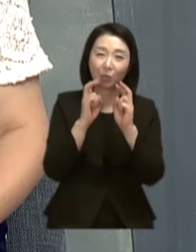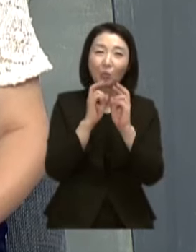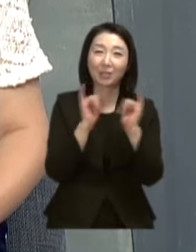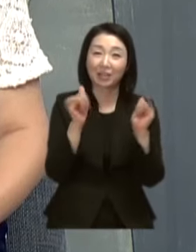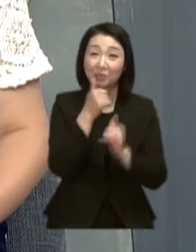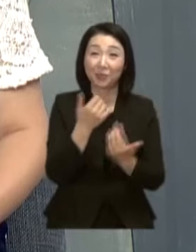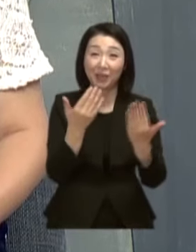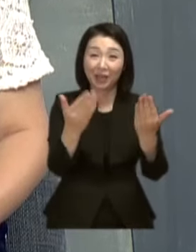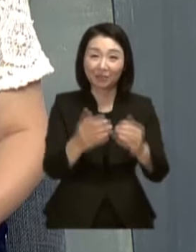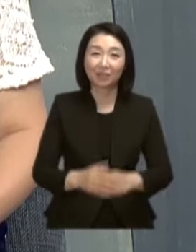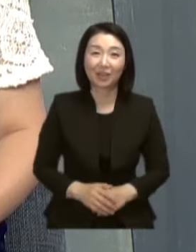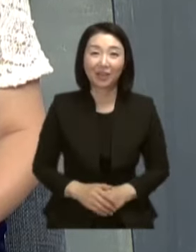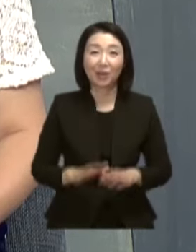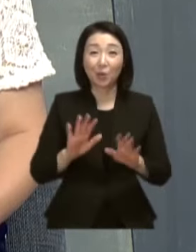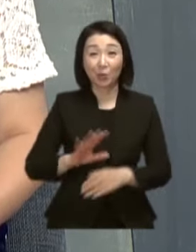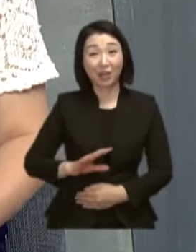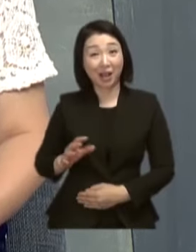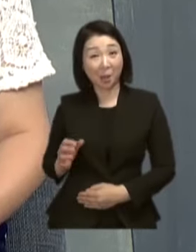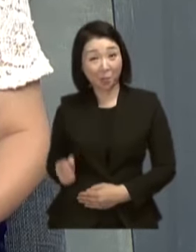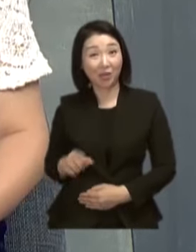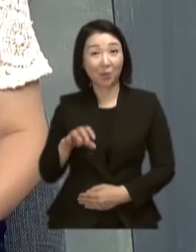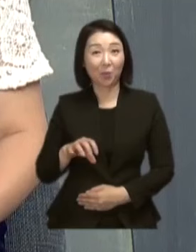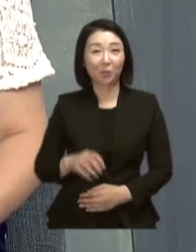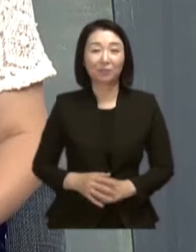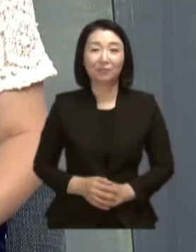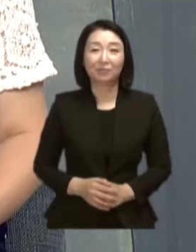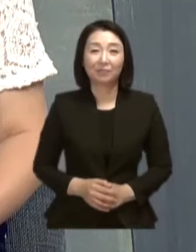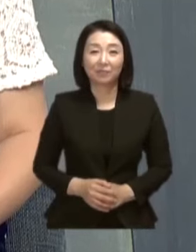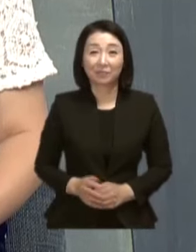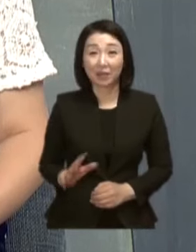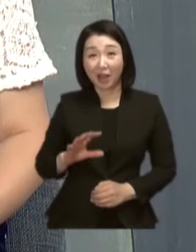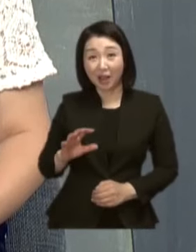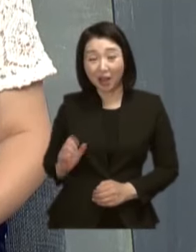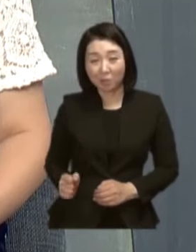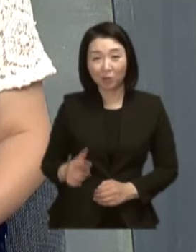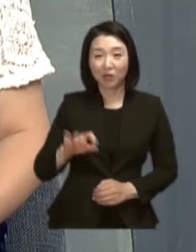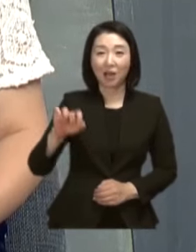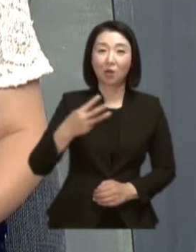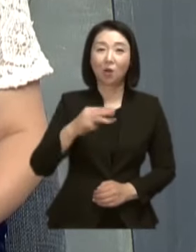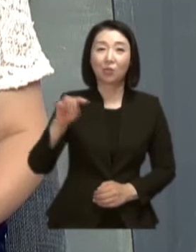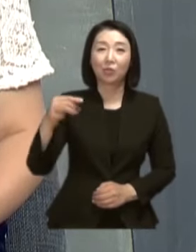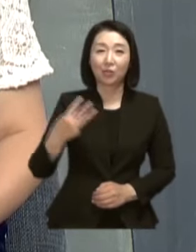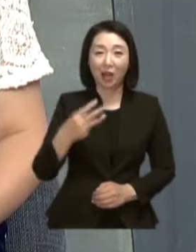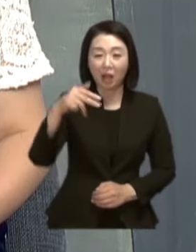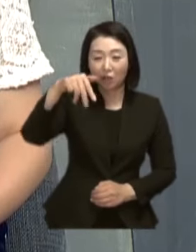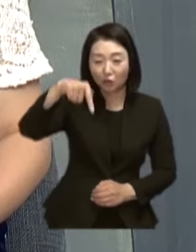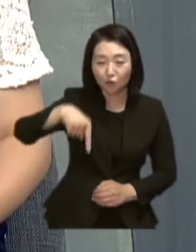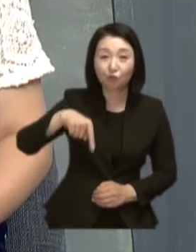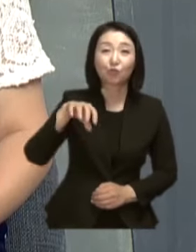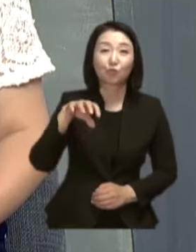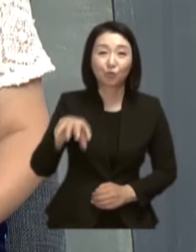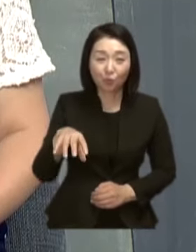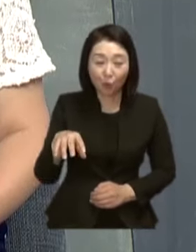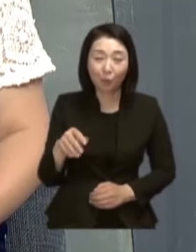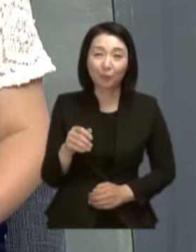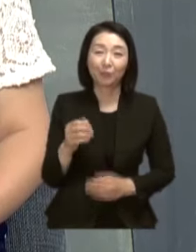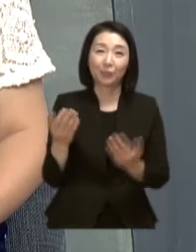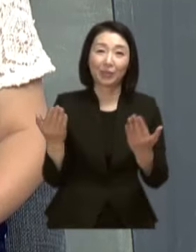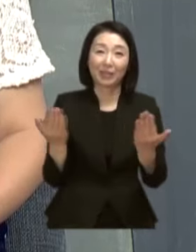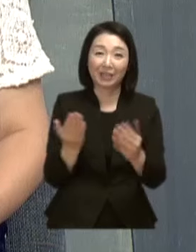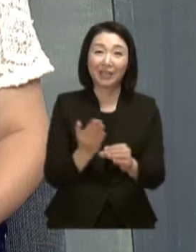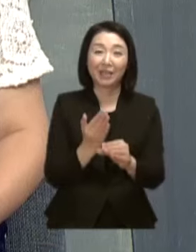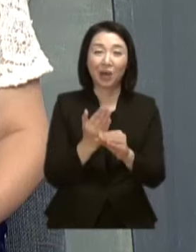소개하는 시간. 오늘은 캄보디아로 가보려고 합니다. 네, 캄보디아 건달주 엉수누월에서 사역하시는